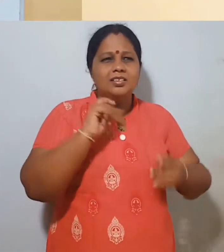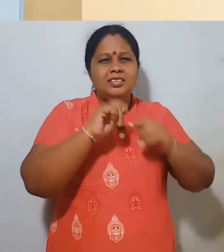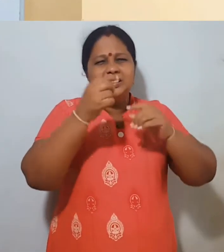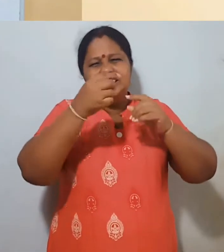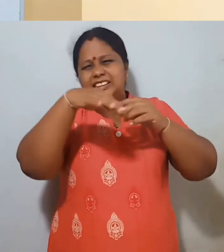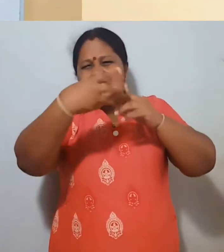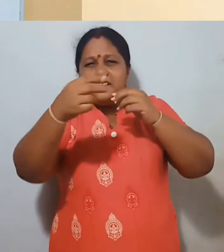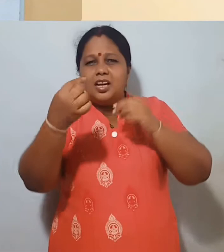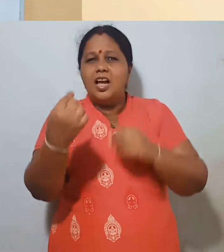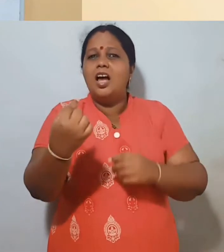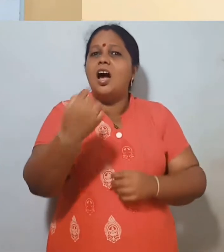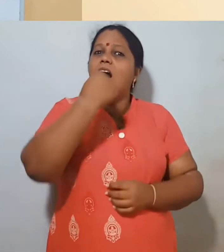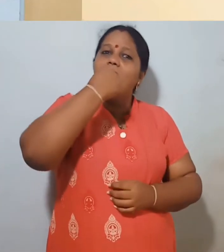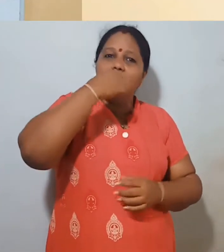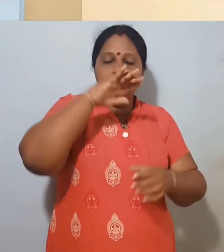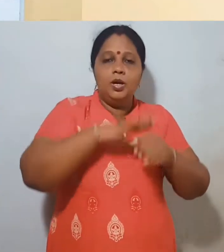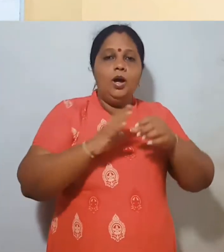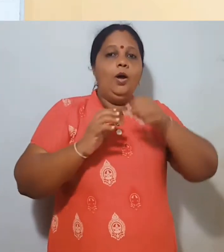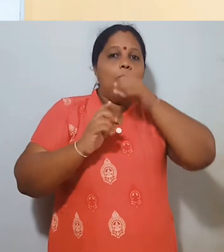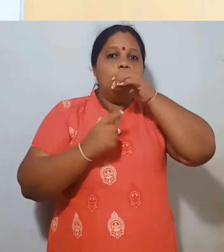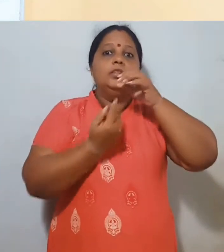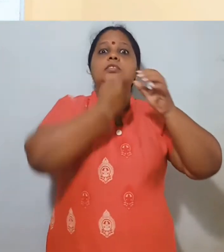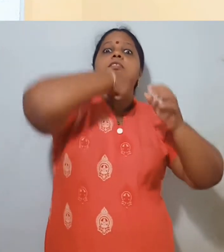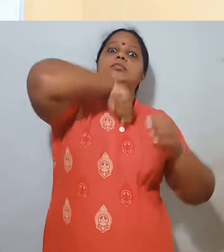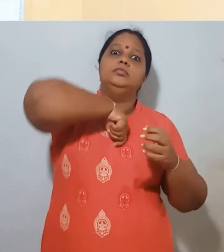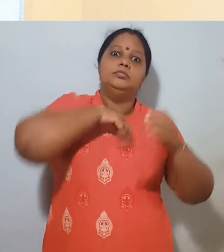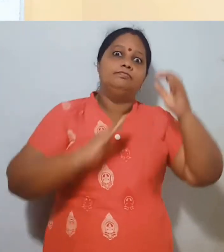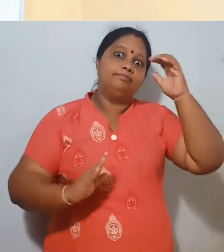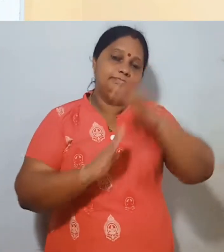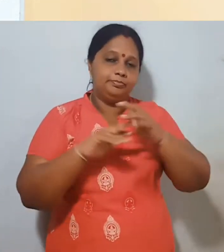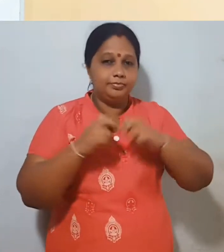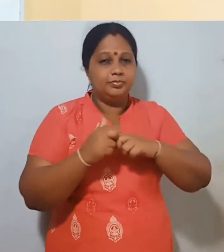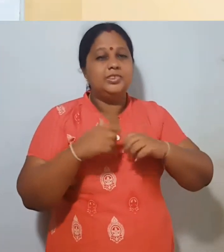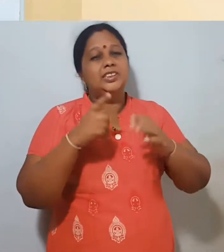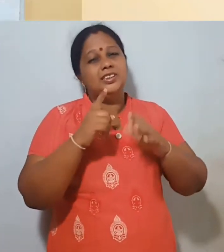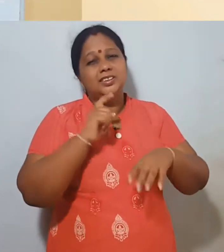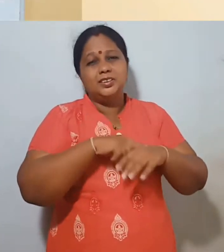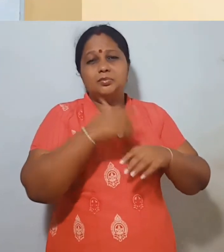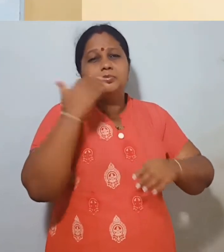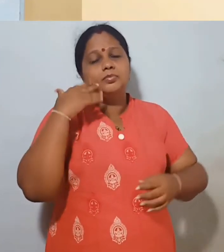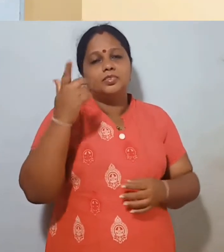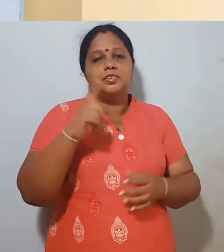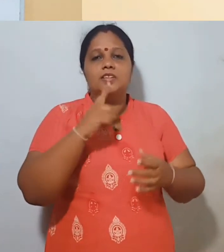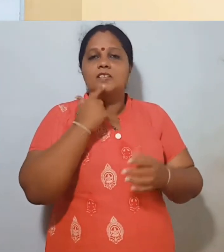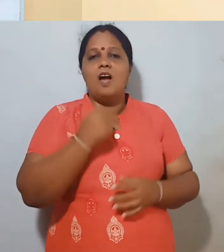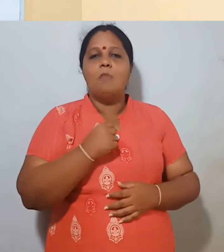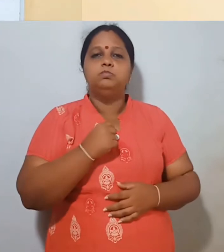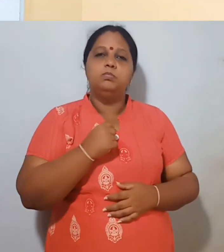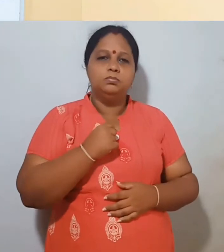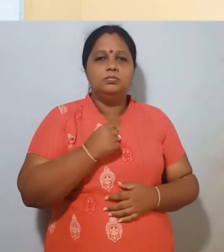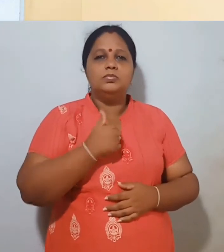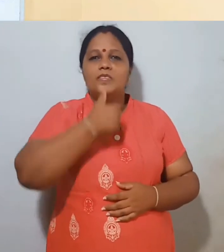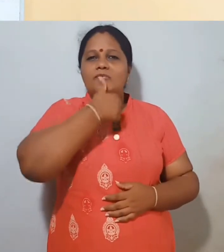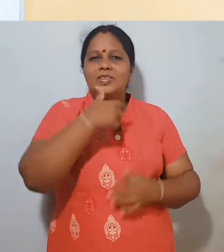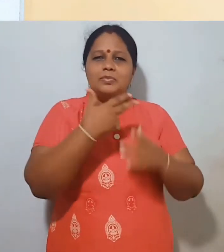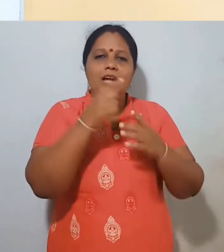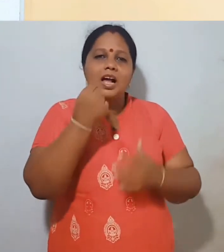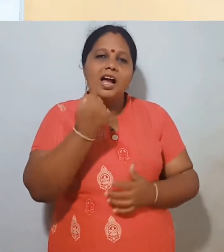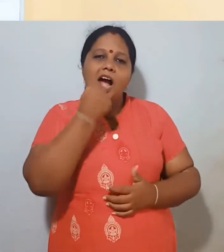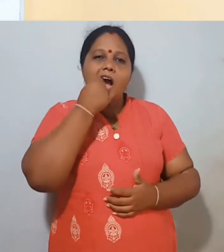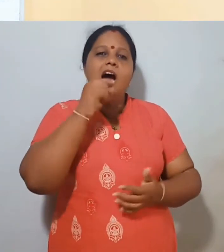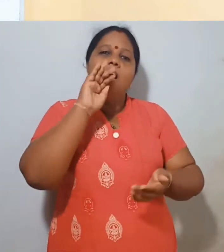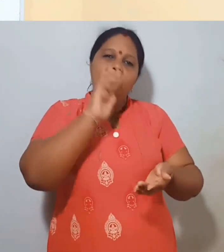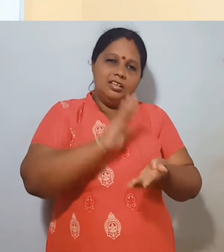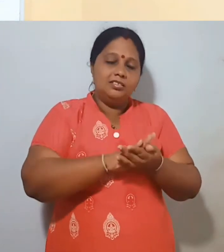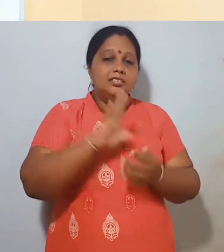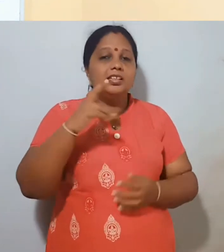கிடந்து சுவாச பாதையை பிளாக் பண்ணலாம். சிலருக்கு வெத்தில சப்புன அந்த வெத்தில கட்டி கூட வாய்க்குள்ள இருக்கலாம், கல்லு கலந்து